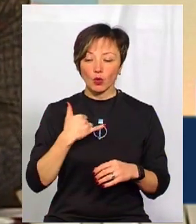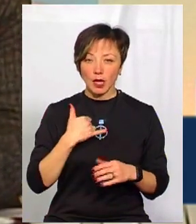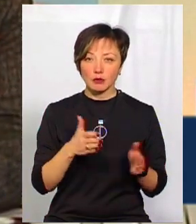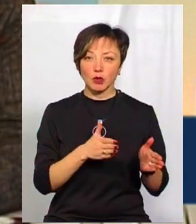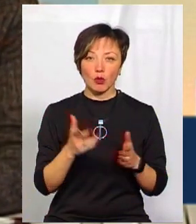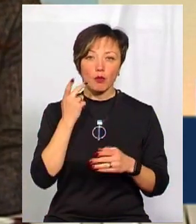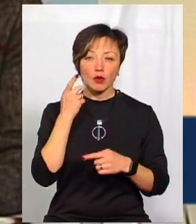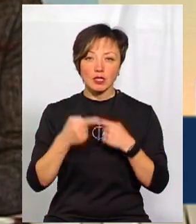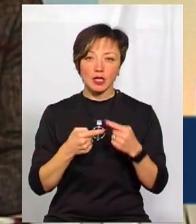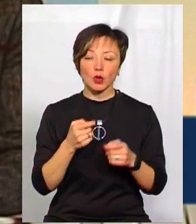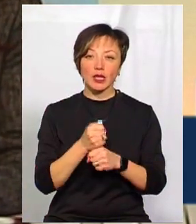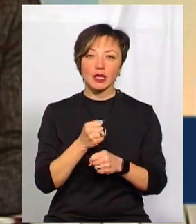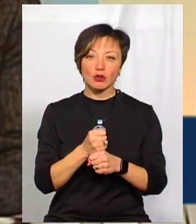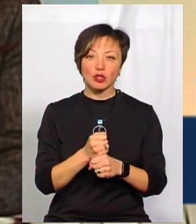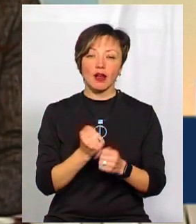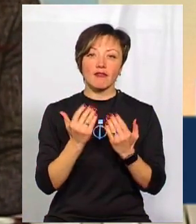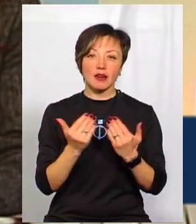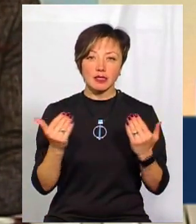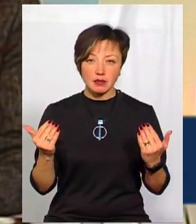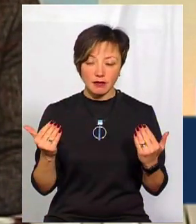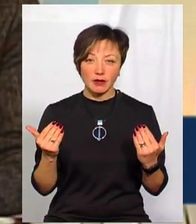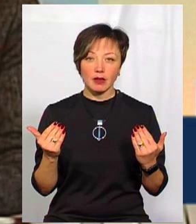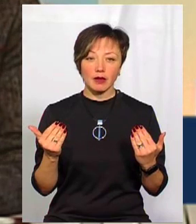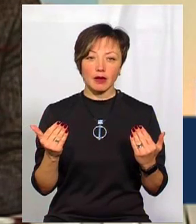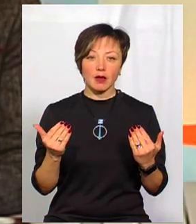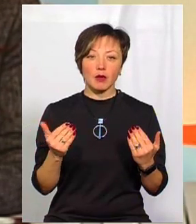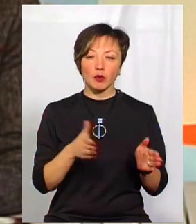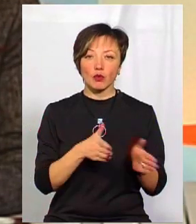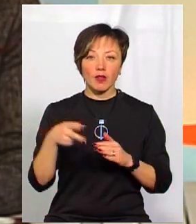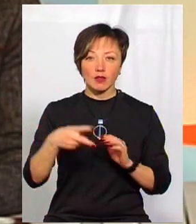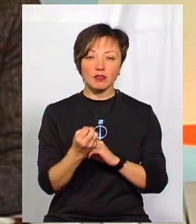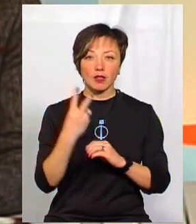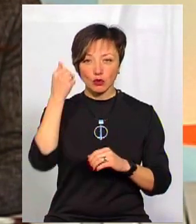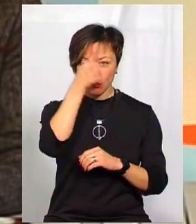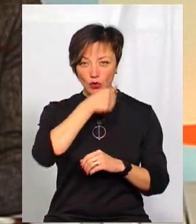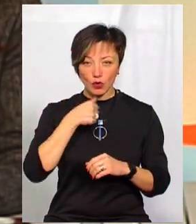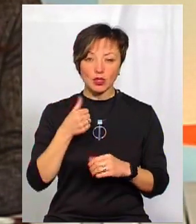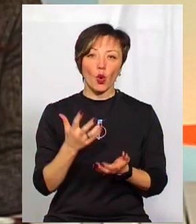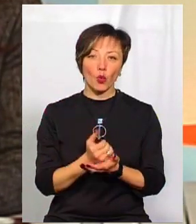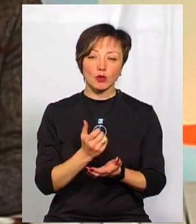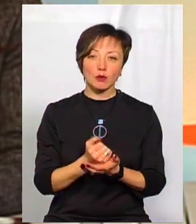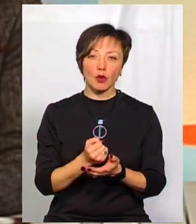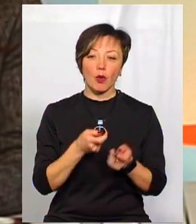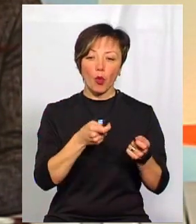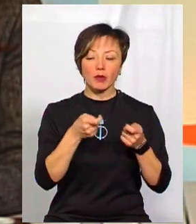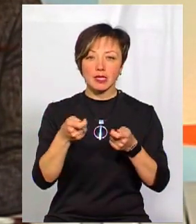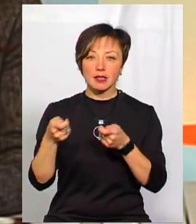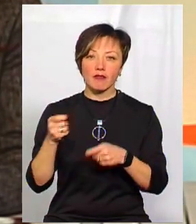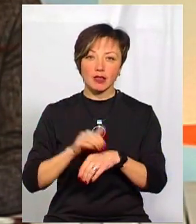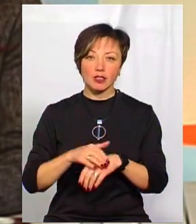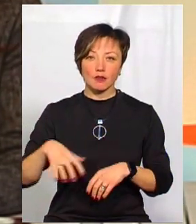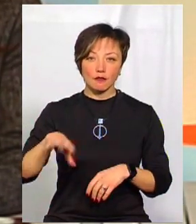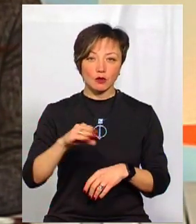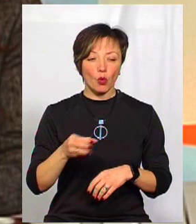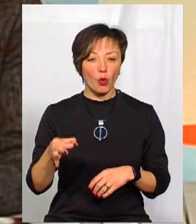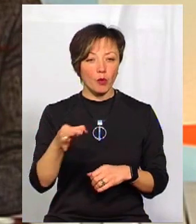виставка «Поділля в роки Другої світової війни». Ми її підготували ще в 2012 році. Вона з успіхом об'їздила фактично всю